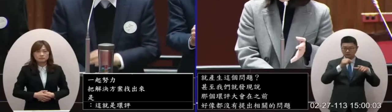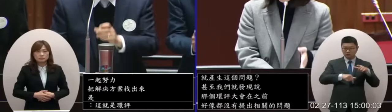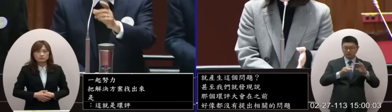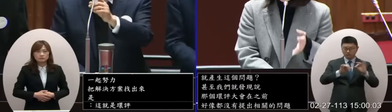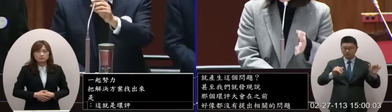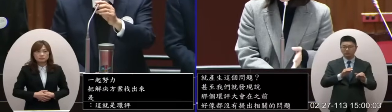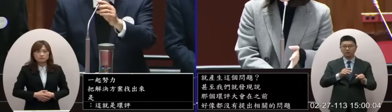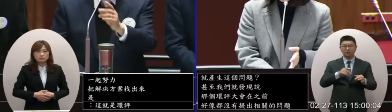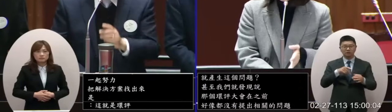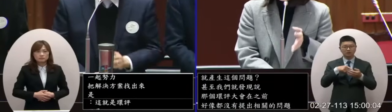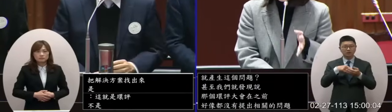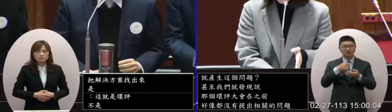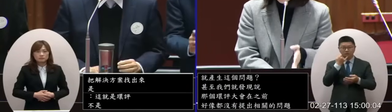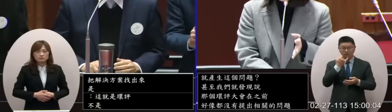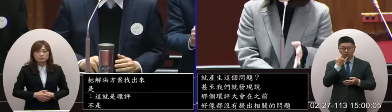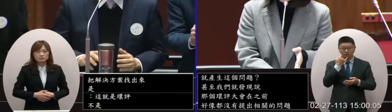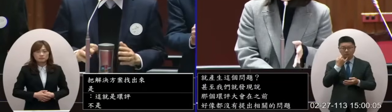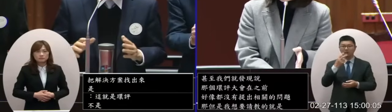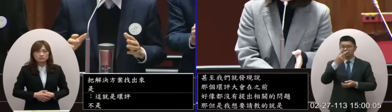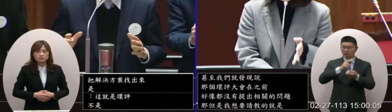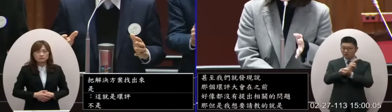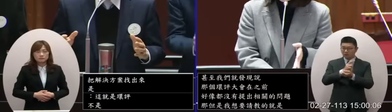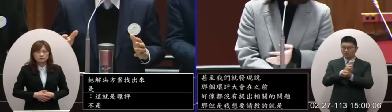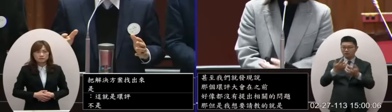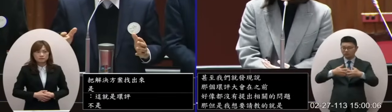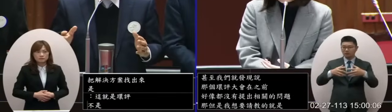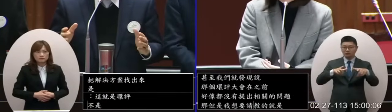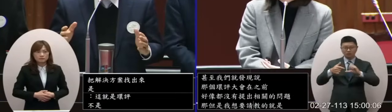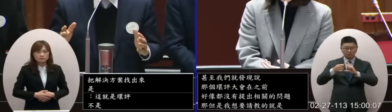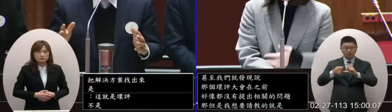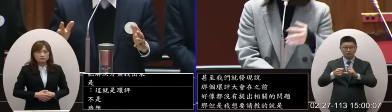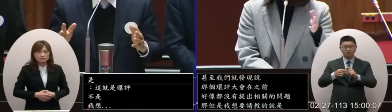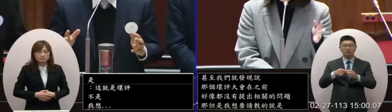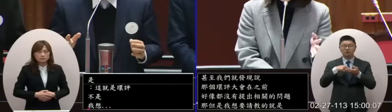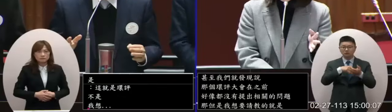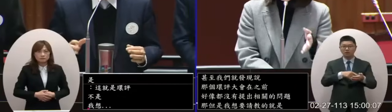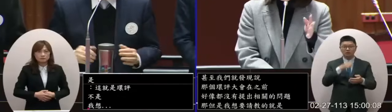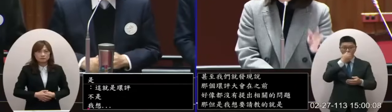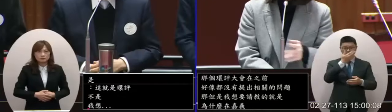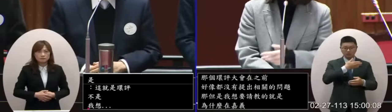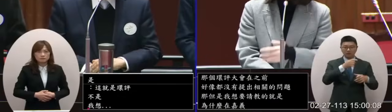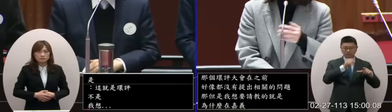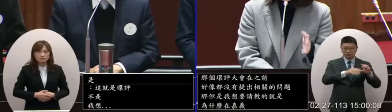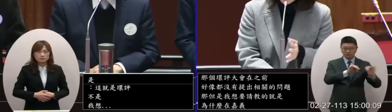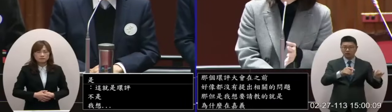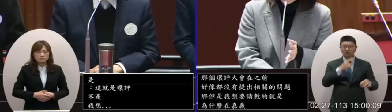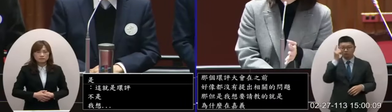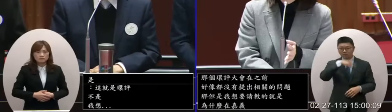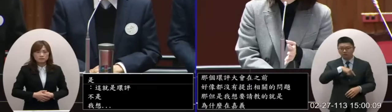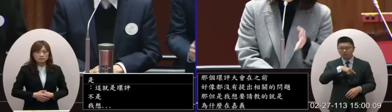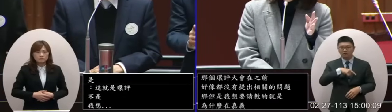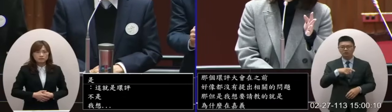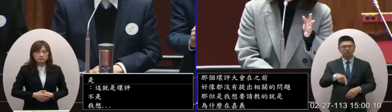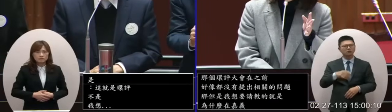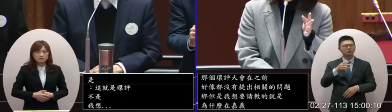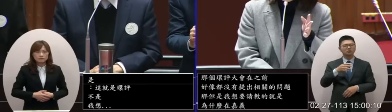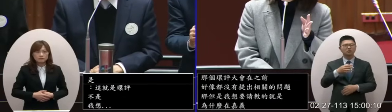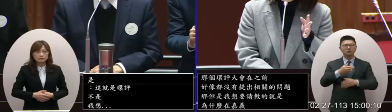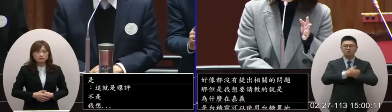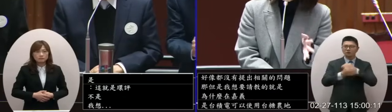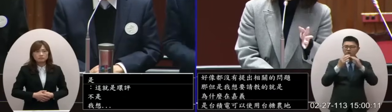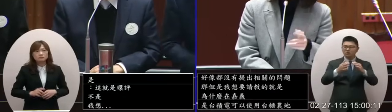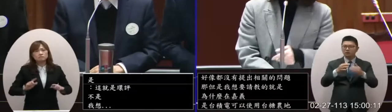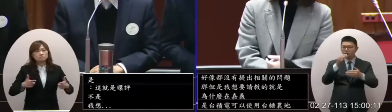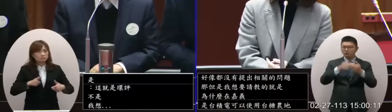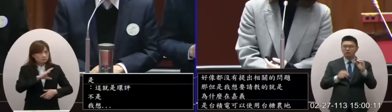我们20的精密机械园区没有办法使用台糖的农地？那是不是跨县市有不同，还是 当然不